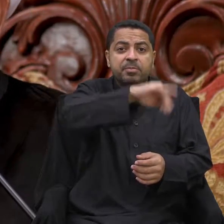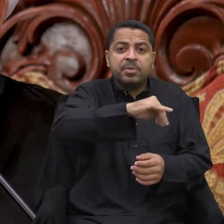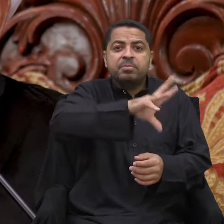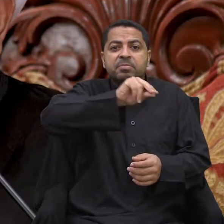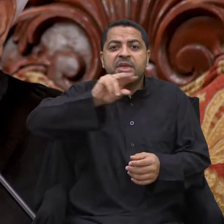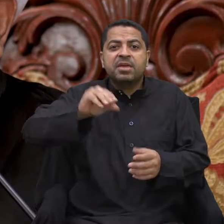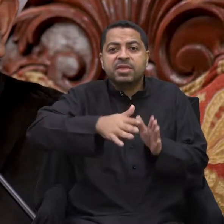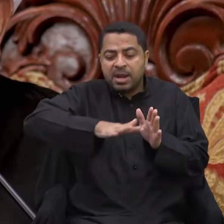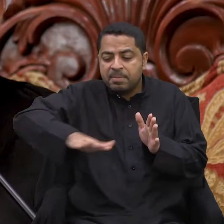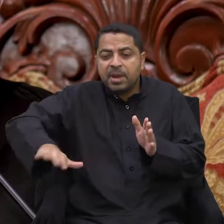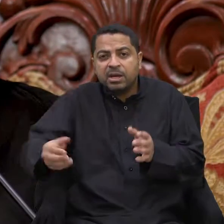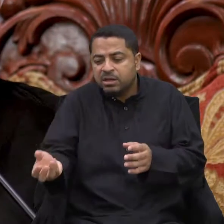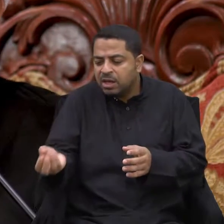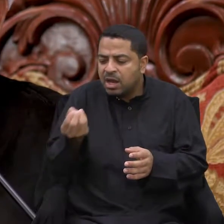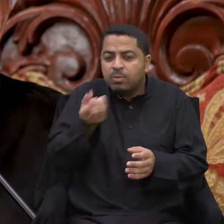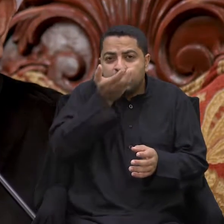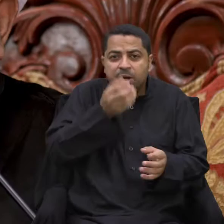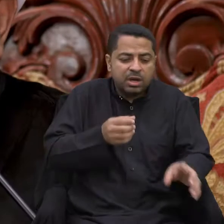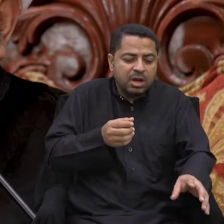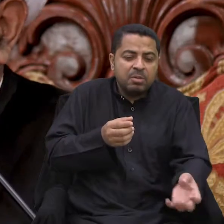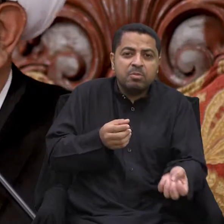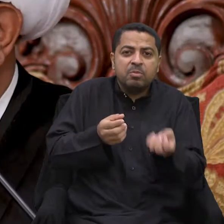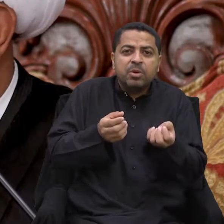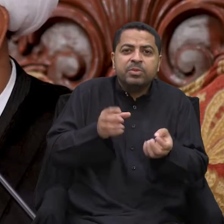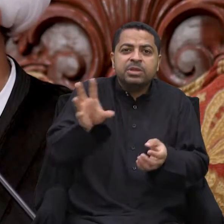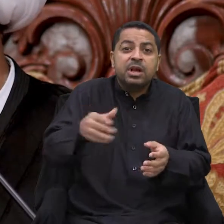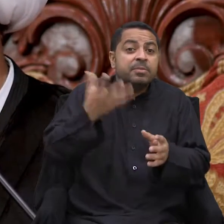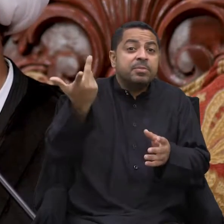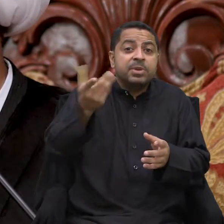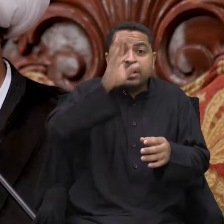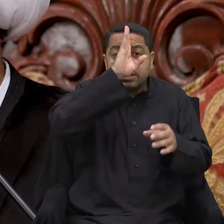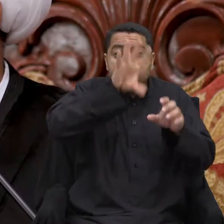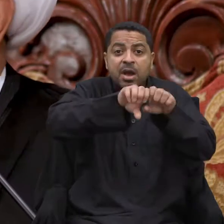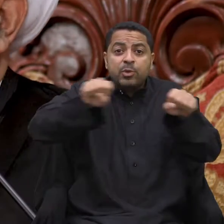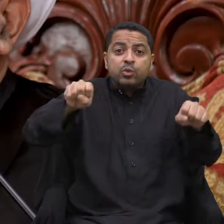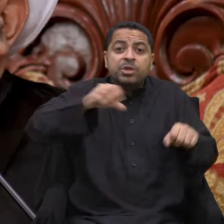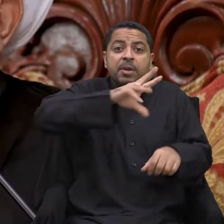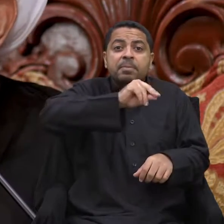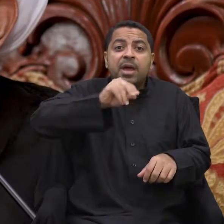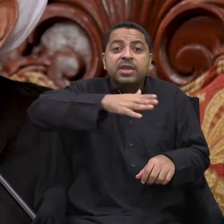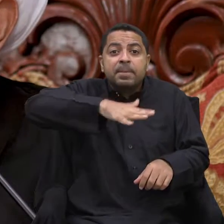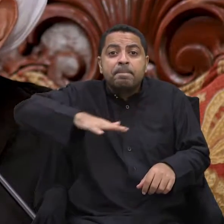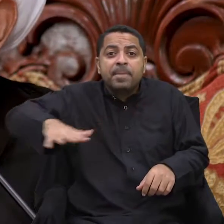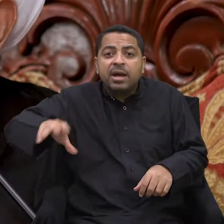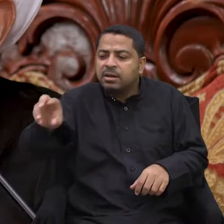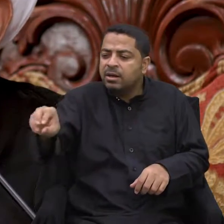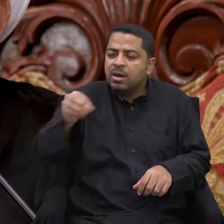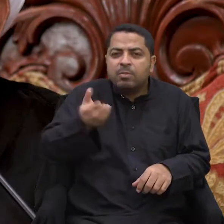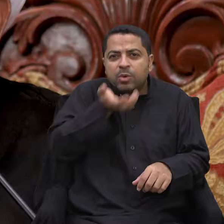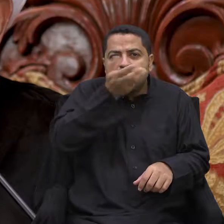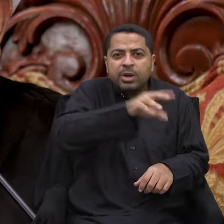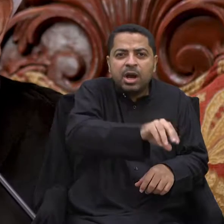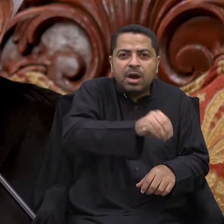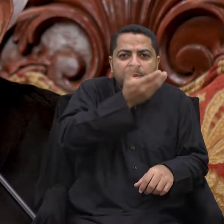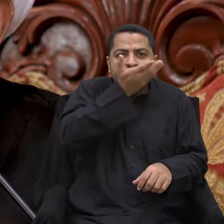فيغترف غرفة غرفة من ذلك البحر، وإلا لا مجال لأن